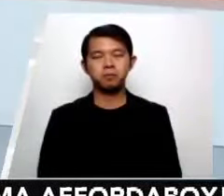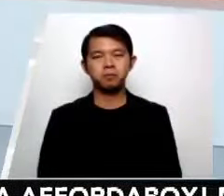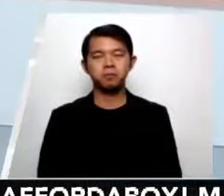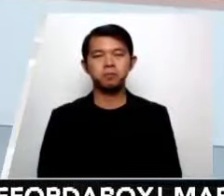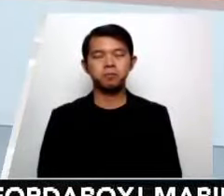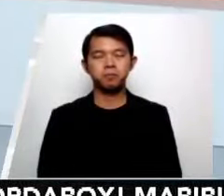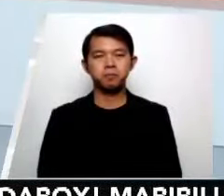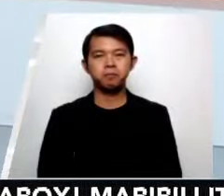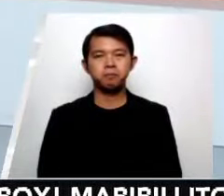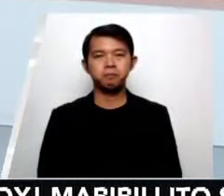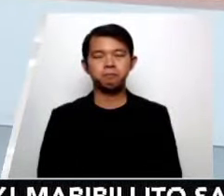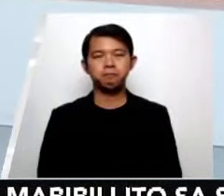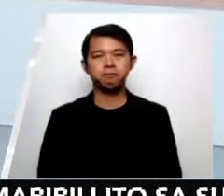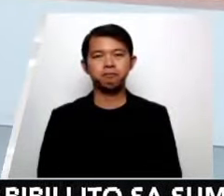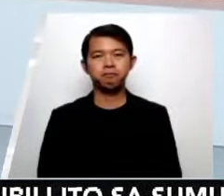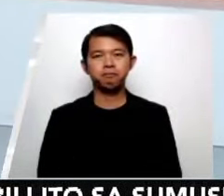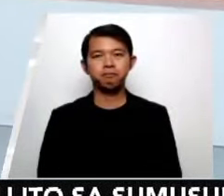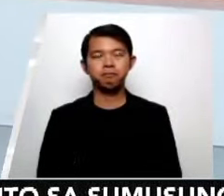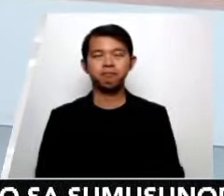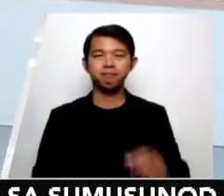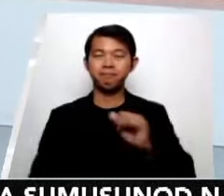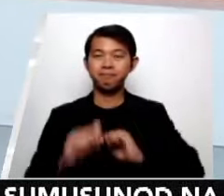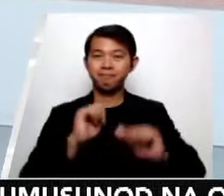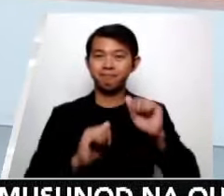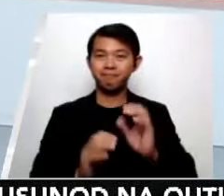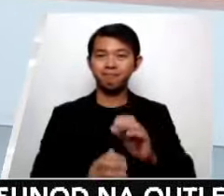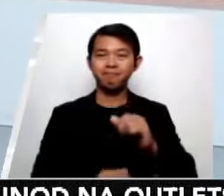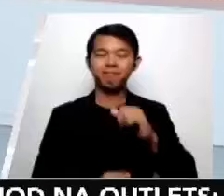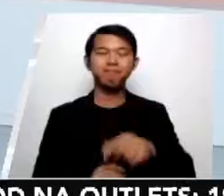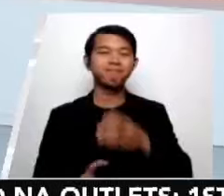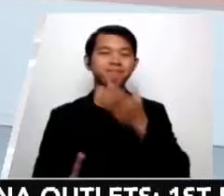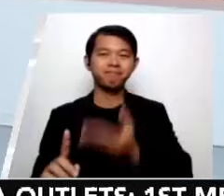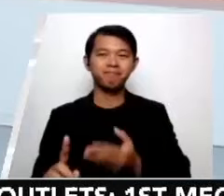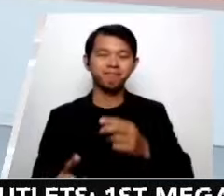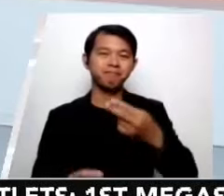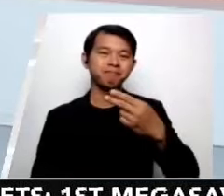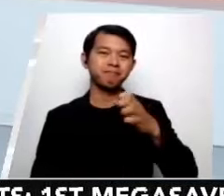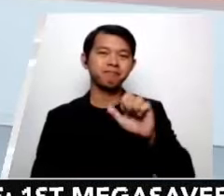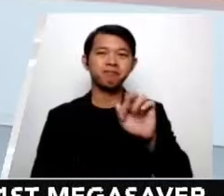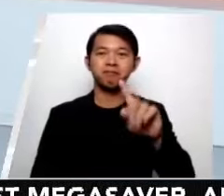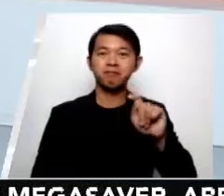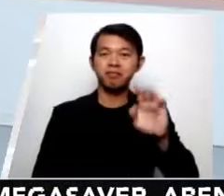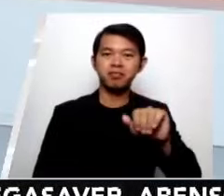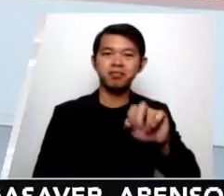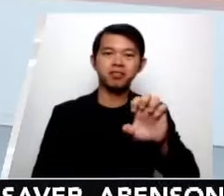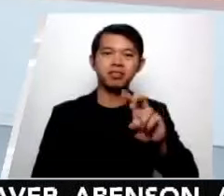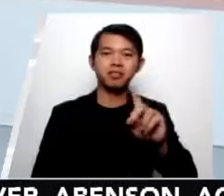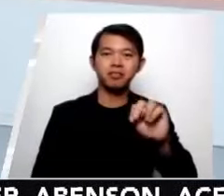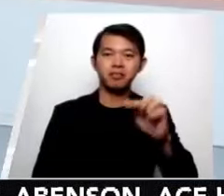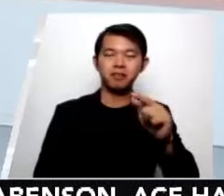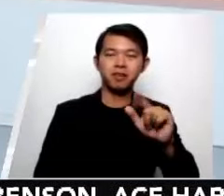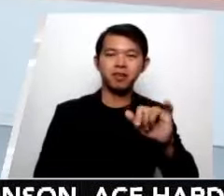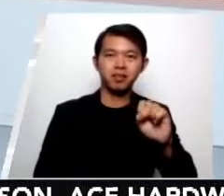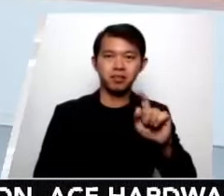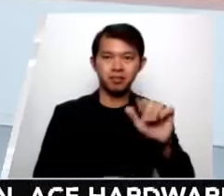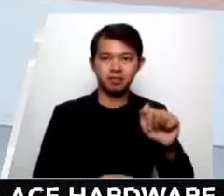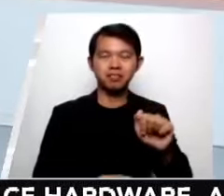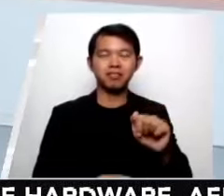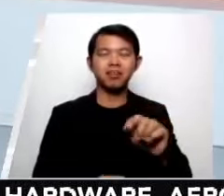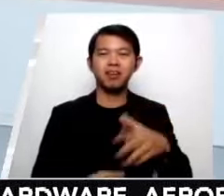Honored daw si Heart Evangelista na maging cover ng isang Malaysian fashion magazine. Very grateful naman si Jeneline Mercado